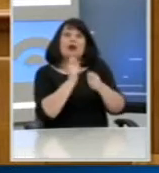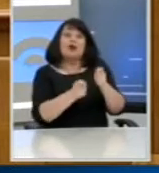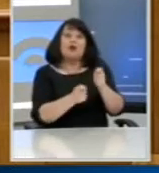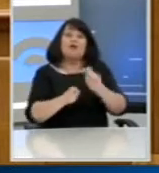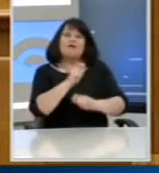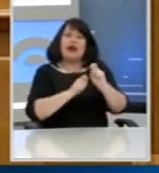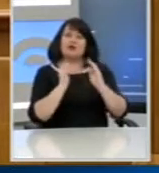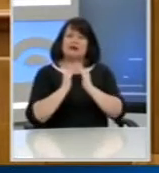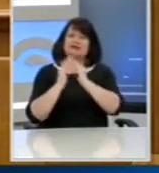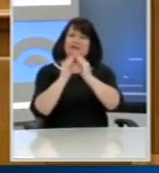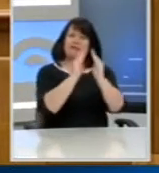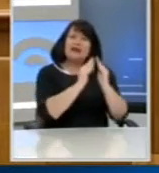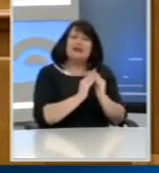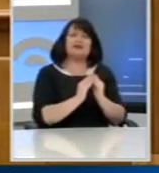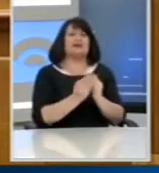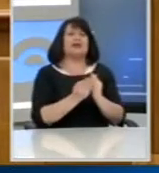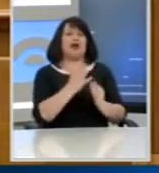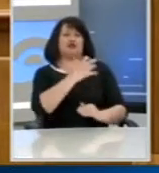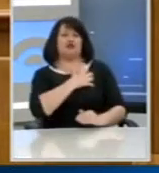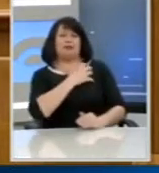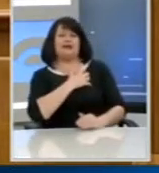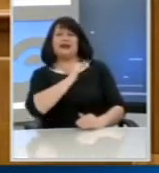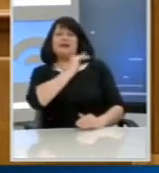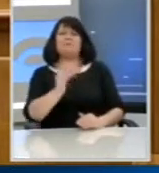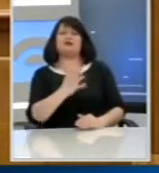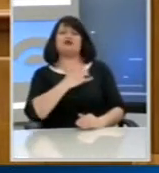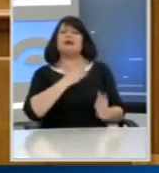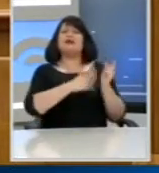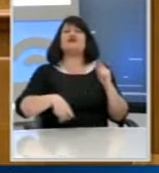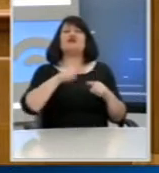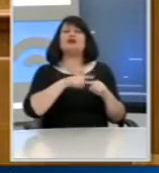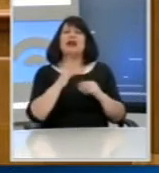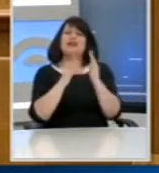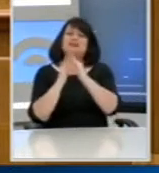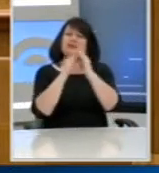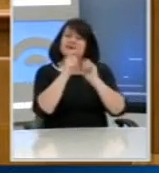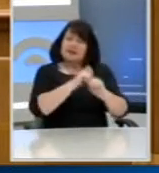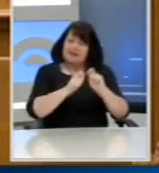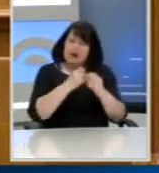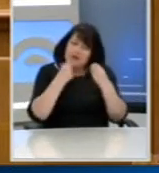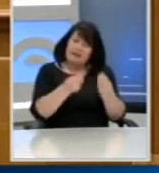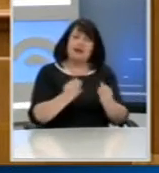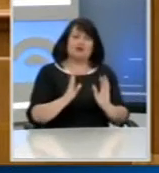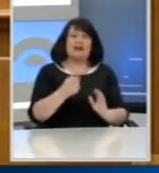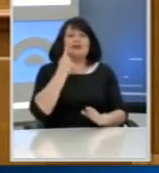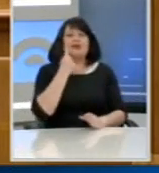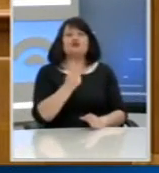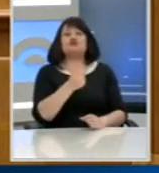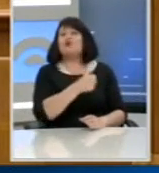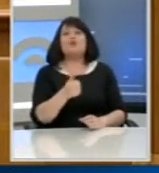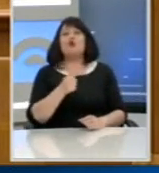κατασκευάζονται κατοικίες προς όφελος των αξιωματικών και των υπαξιωματικών σε όλη την Ελλάδα. Θα σας πω μόνο ότι